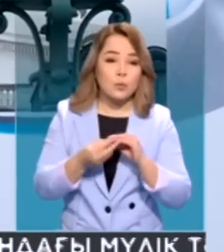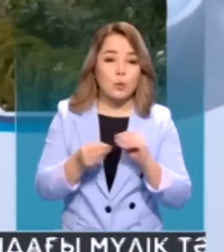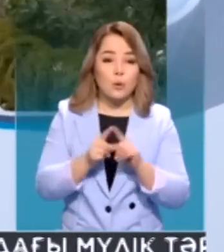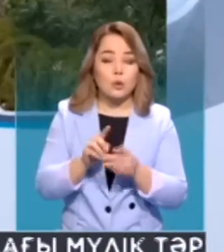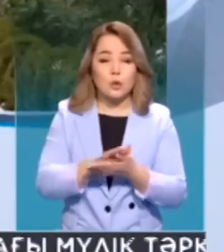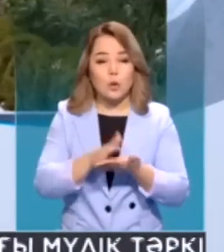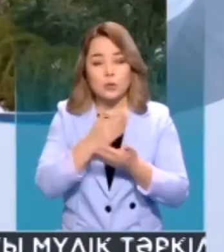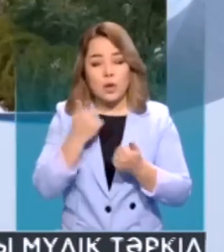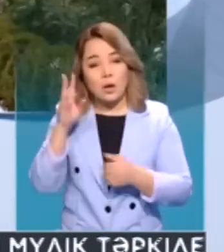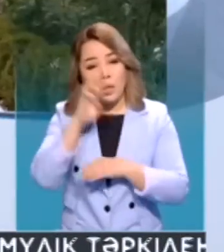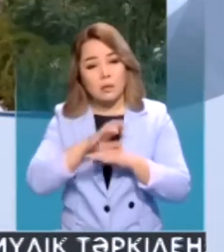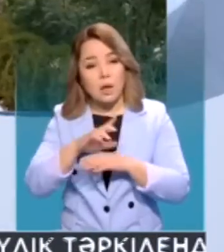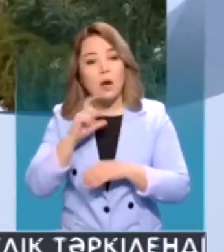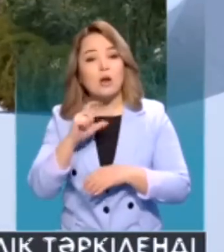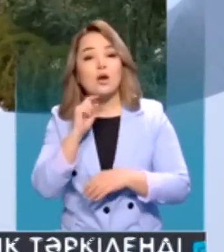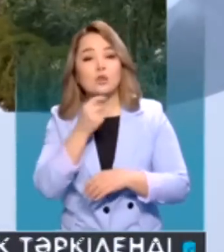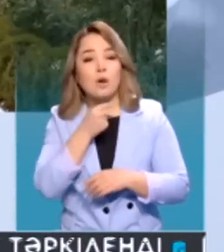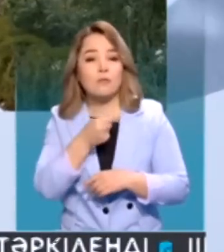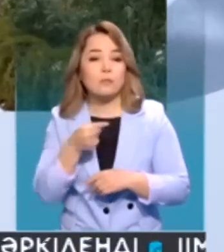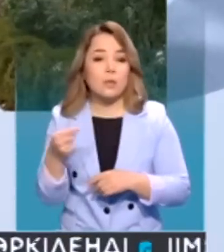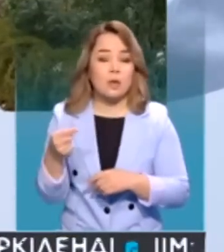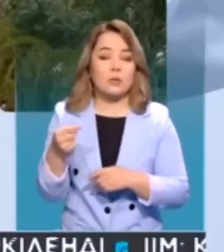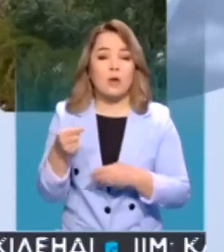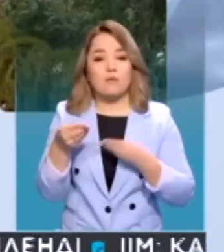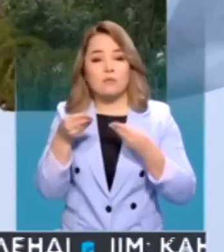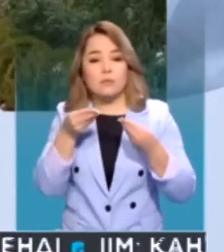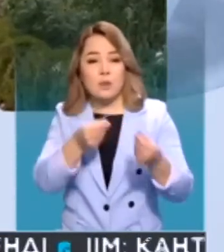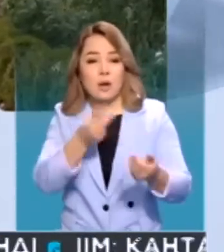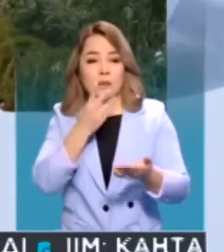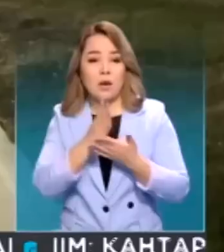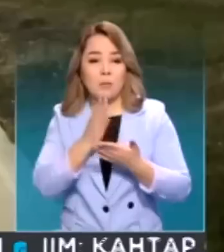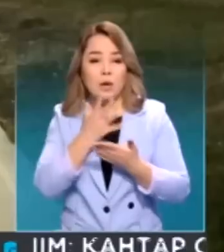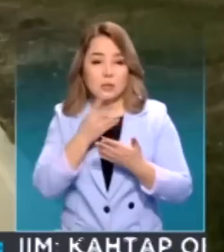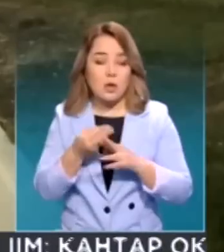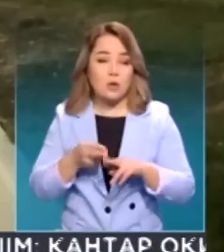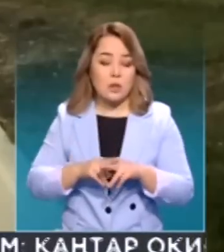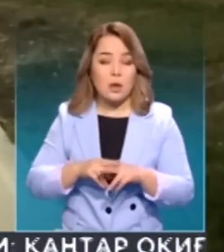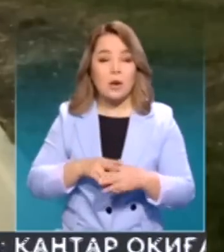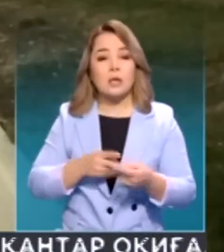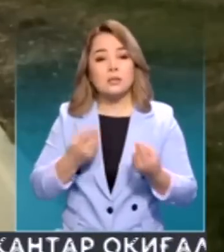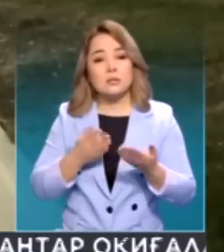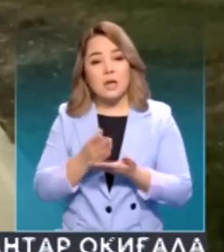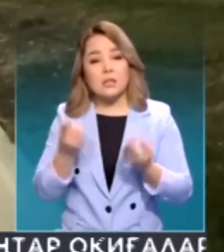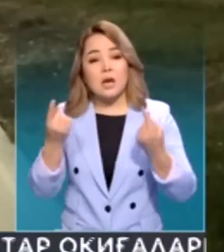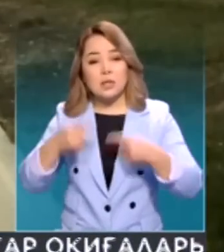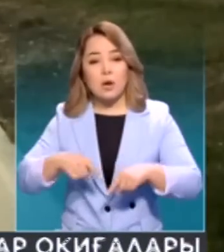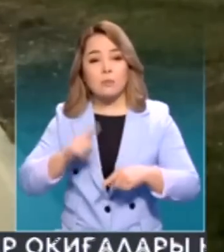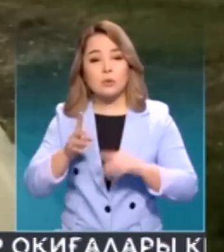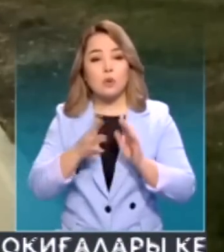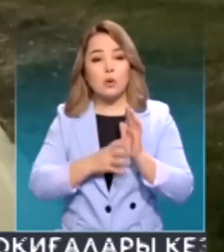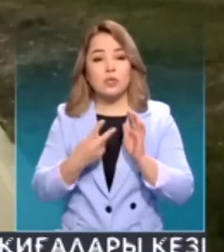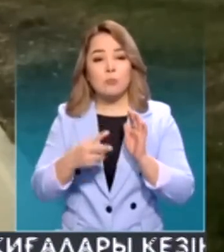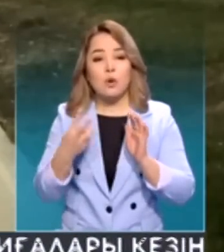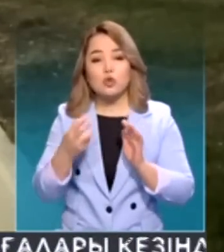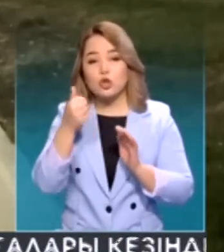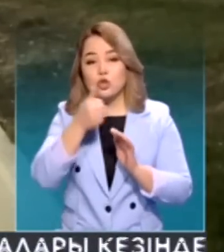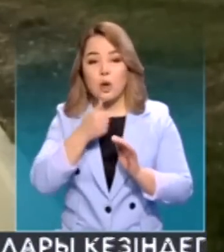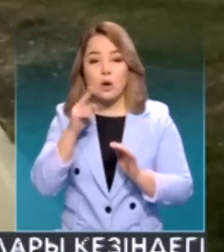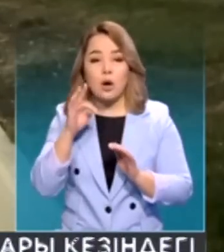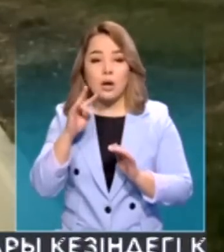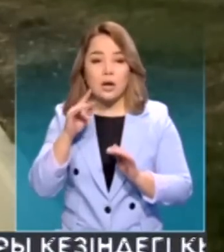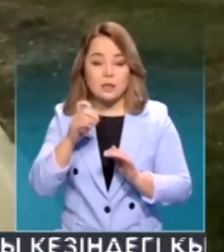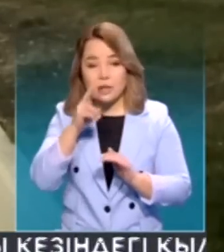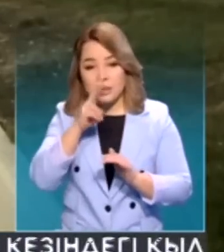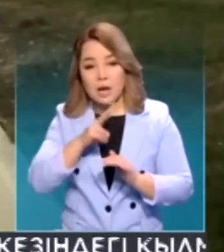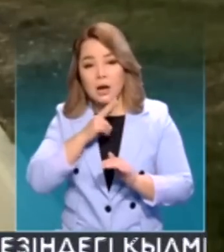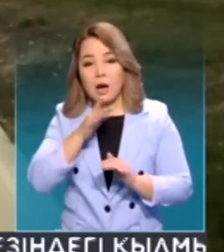экономикасына да кері әсер етуі мүмкін. Мұндай саяси дағдарыс бір ғасыр бұрын, яғни 1923 жылы болған. Конгресс 2 ай